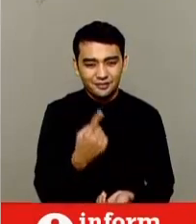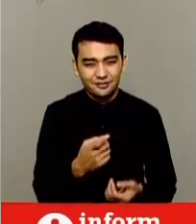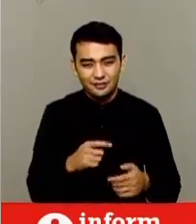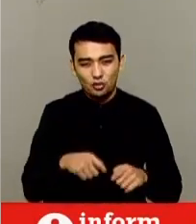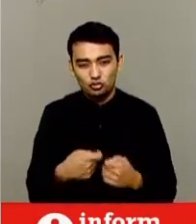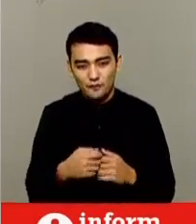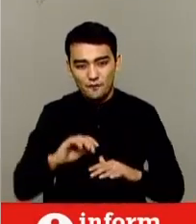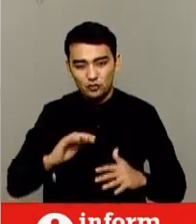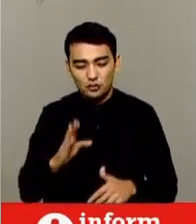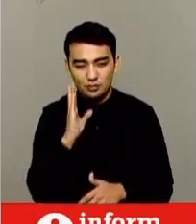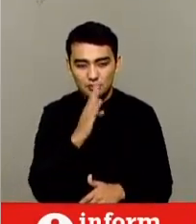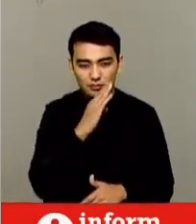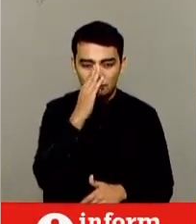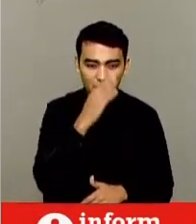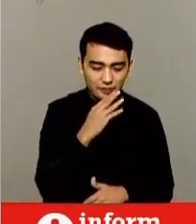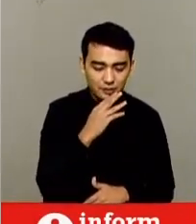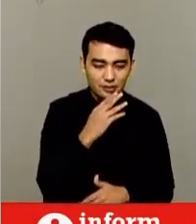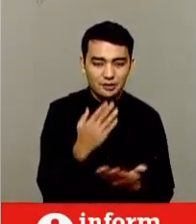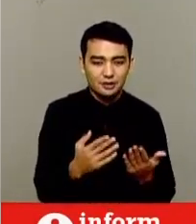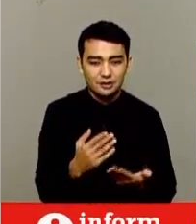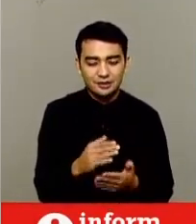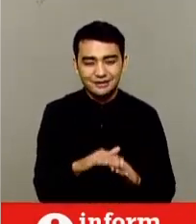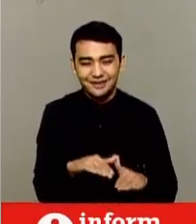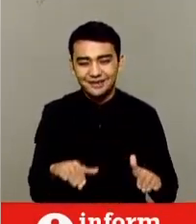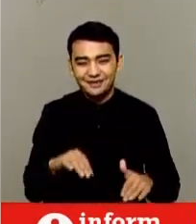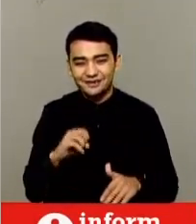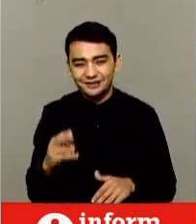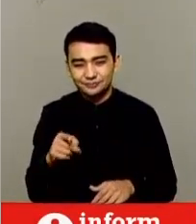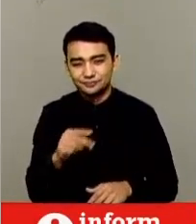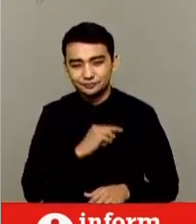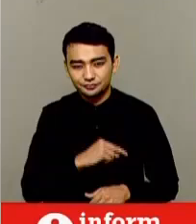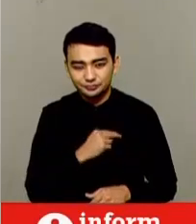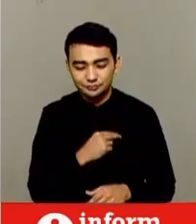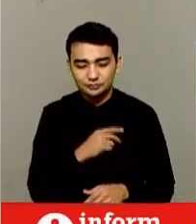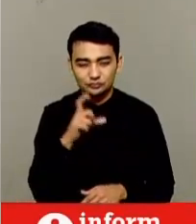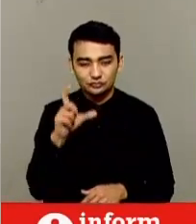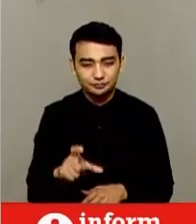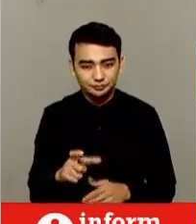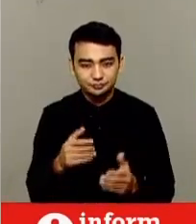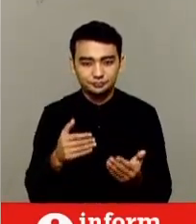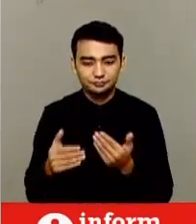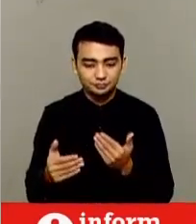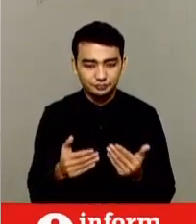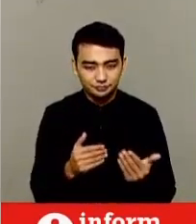болса, ата-аналар жаңа мектеп балабақшаның ішіндегі жұмыскерлермен